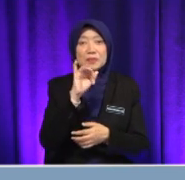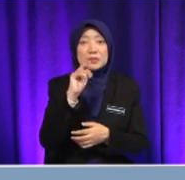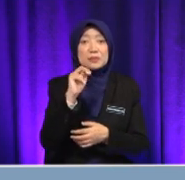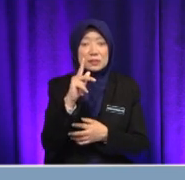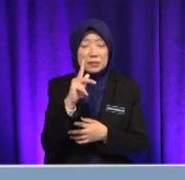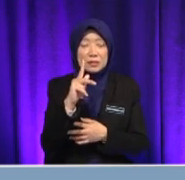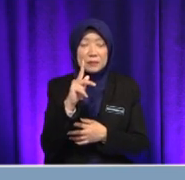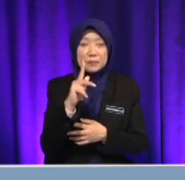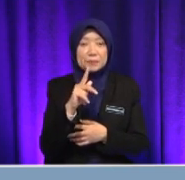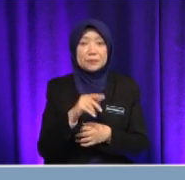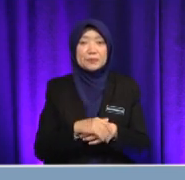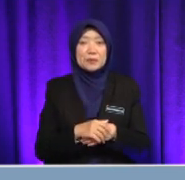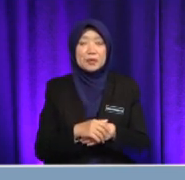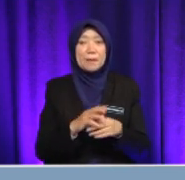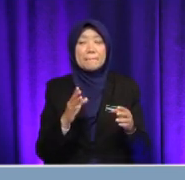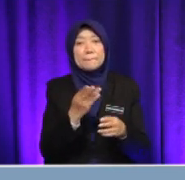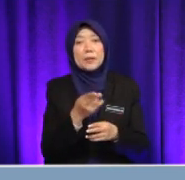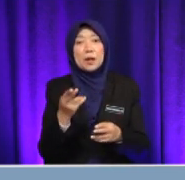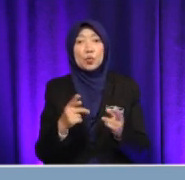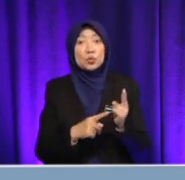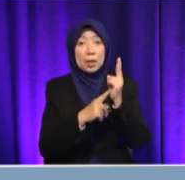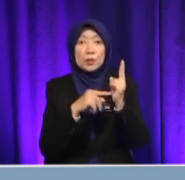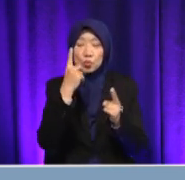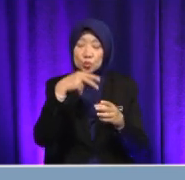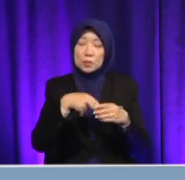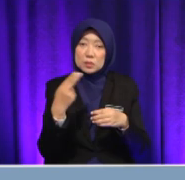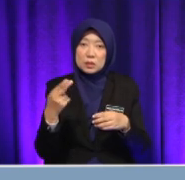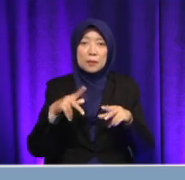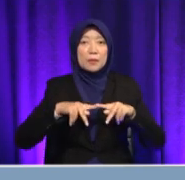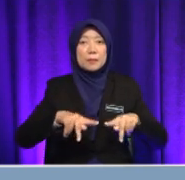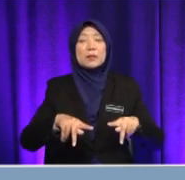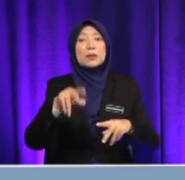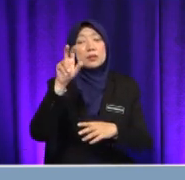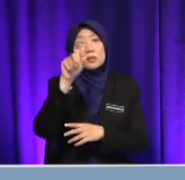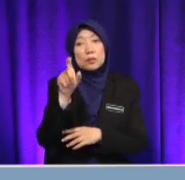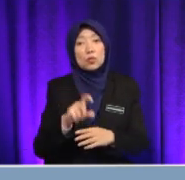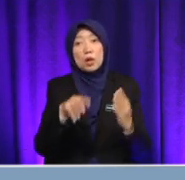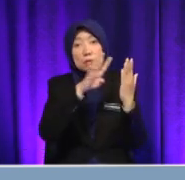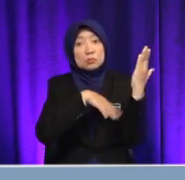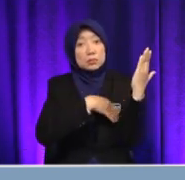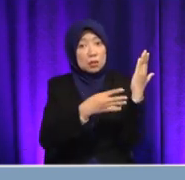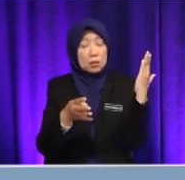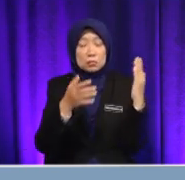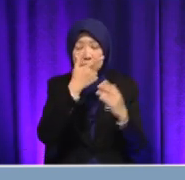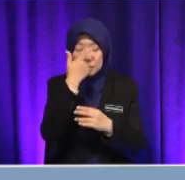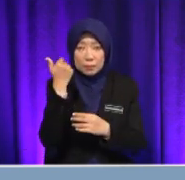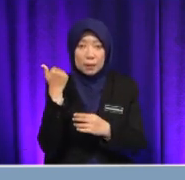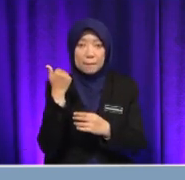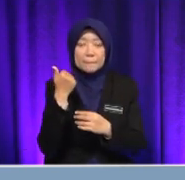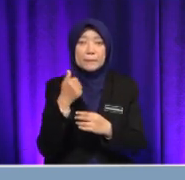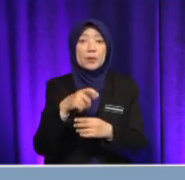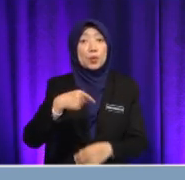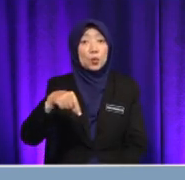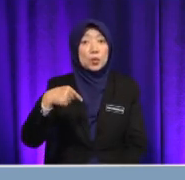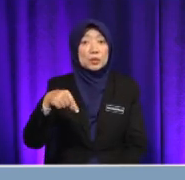adalah bahan utama untuk menghasilkan apa tanda semburancak sebab dia lebih berkualitas